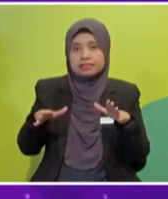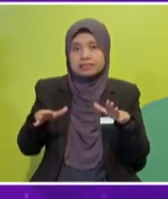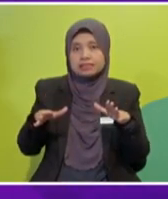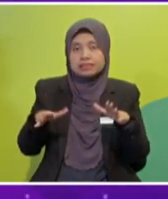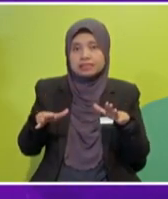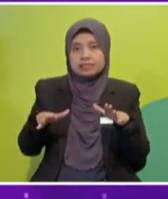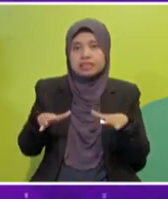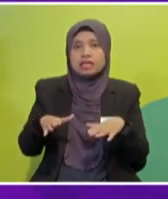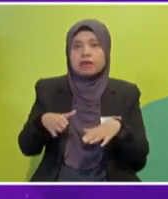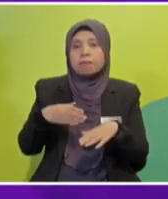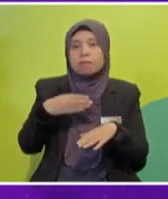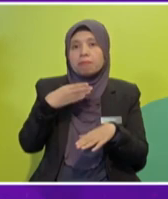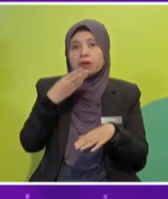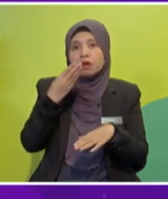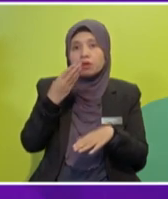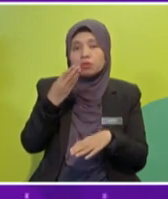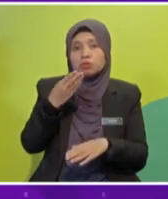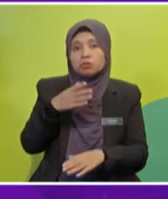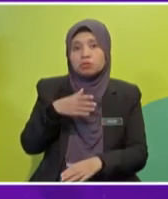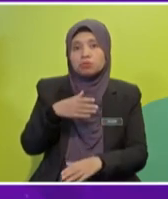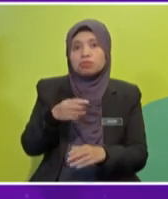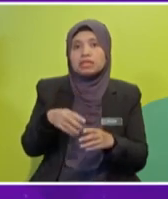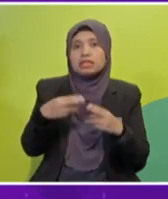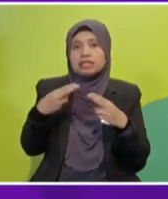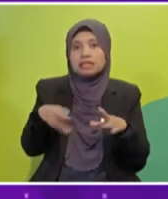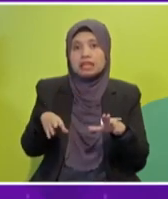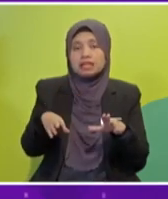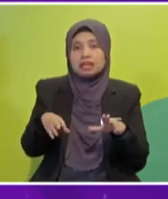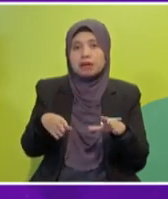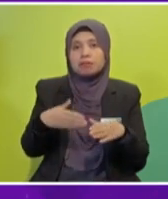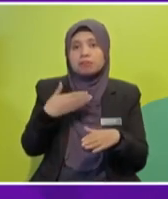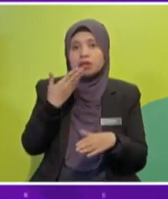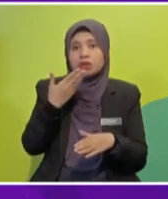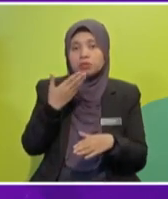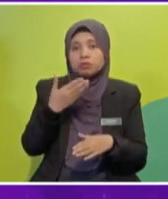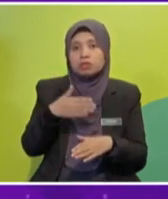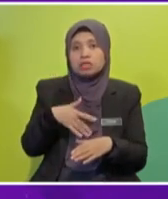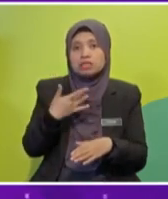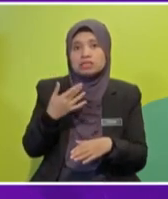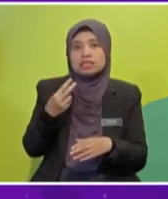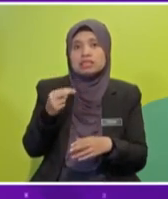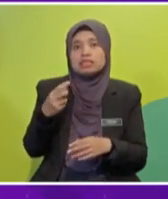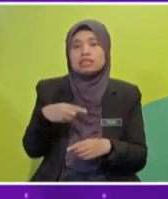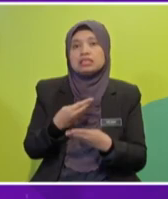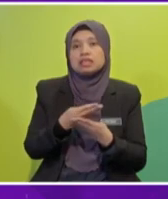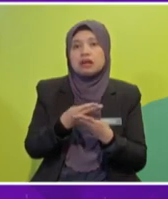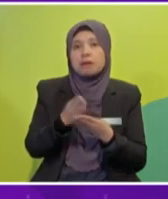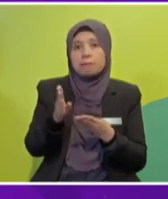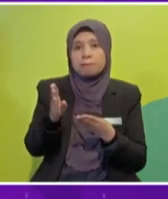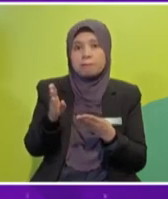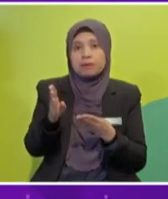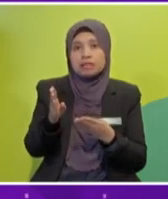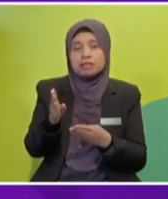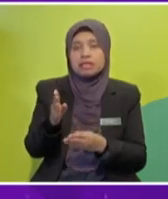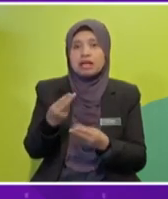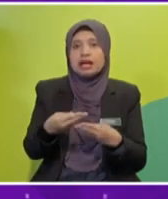Menghilangkan najis terlebih dahulu. Okey, bagus. Okey, bagus. Nanti kita bagi ganjaran kepada Rizki. Okey,